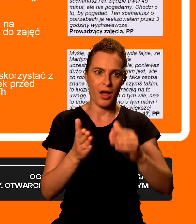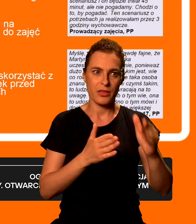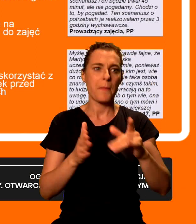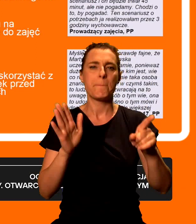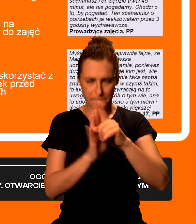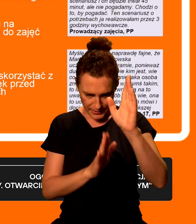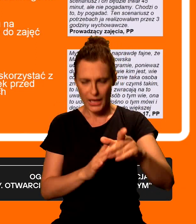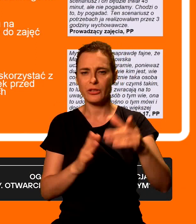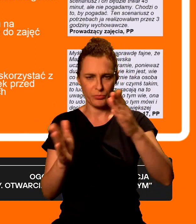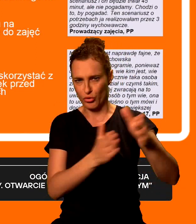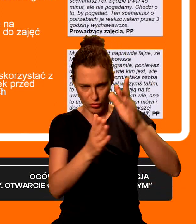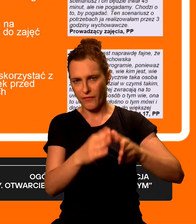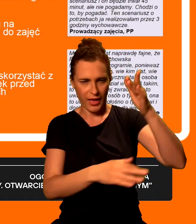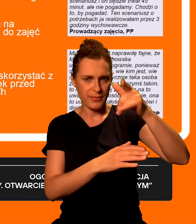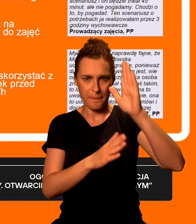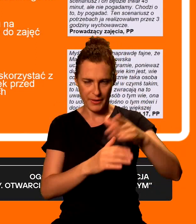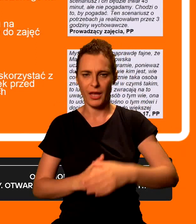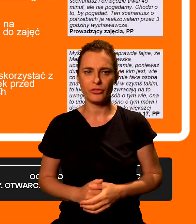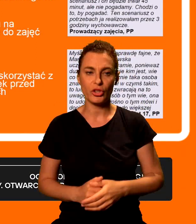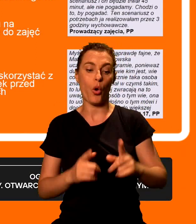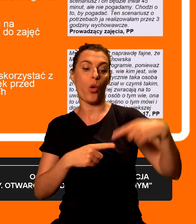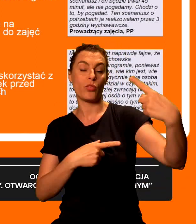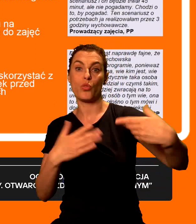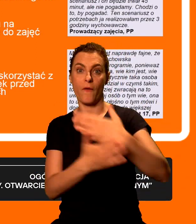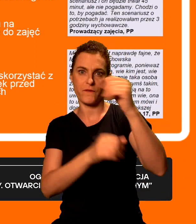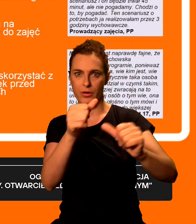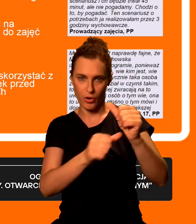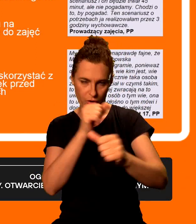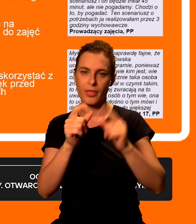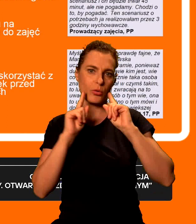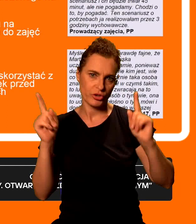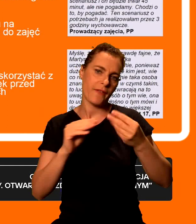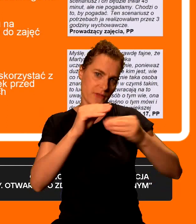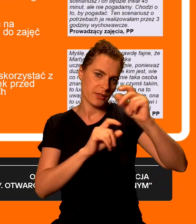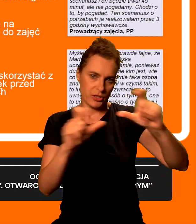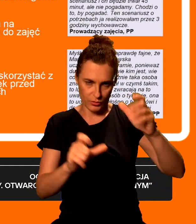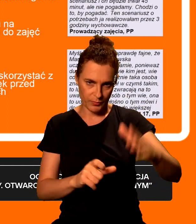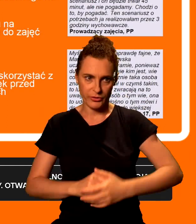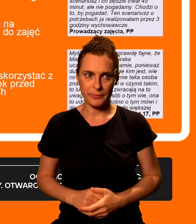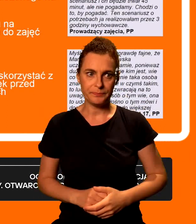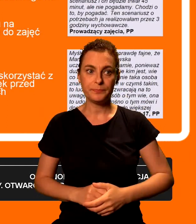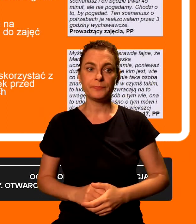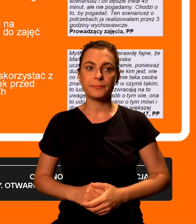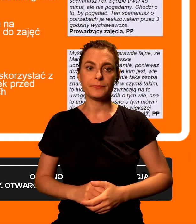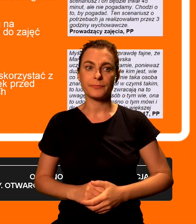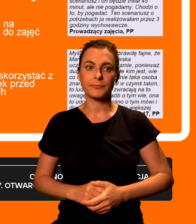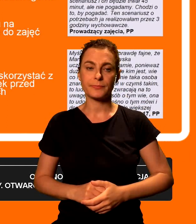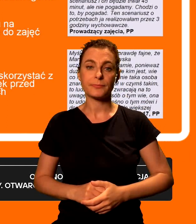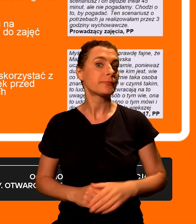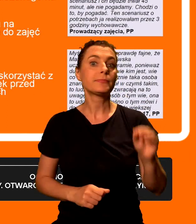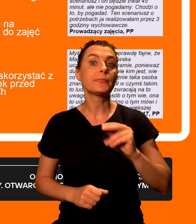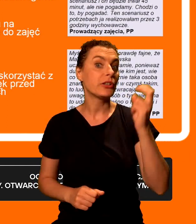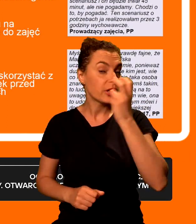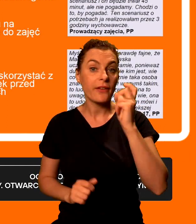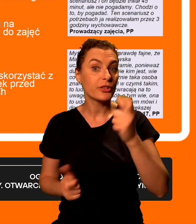bo wszystkie materiały będą naraz już od przyszłego roku, więc nauczyciele będą mieli więcej czasu. Natomiast to, co jeszcze ciekawe,